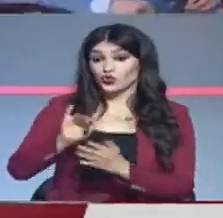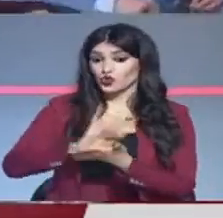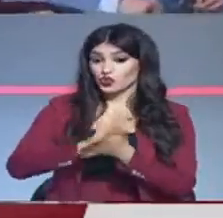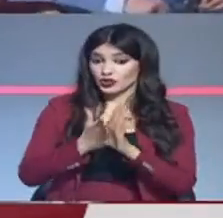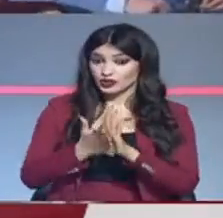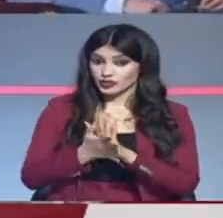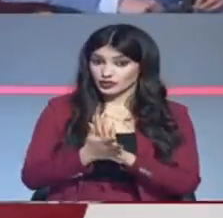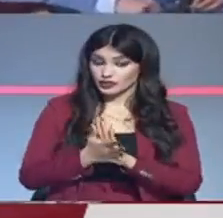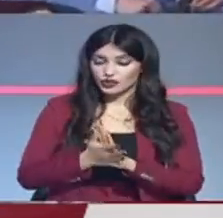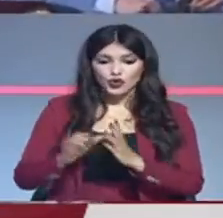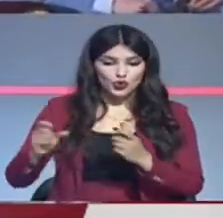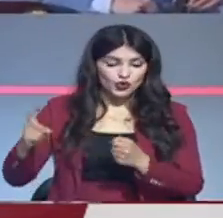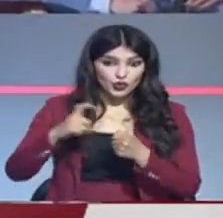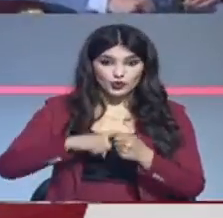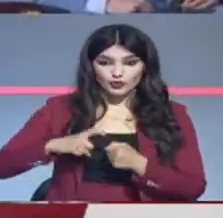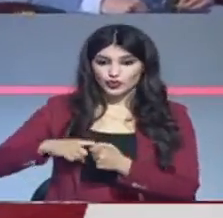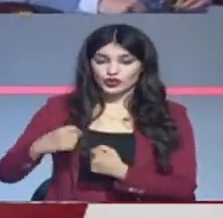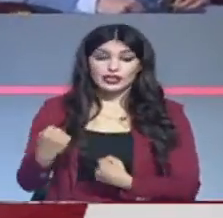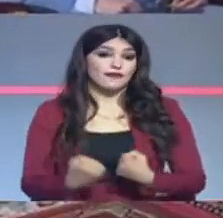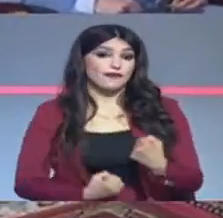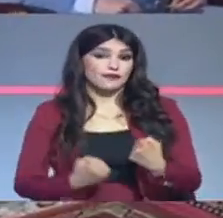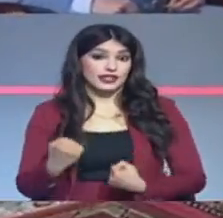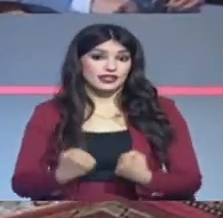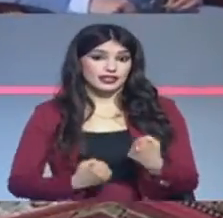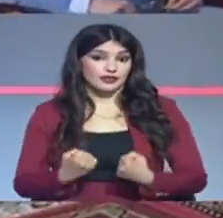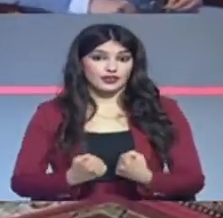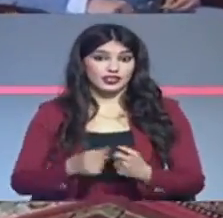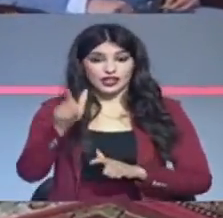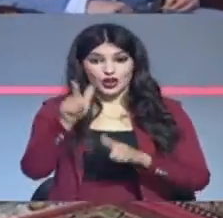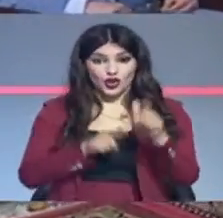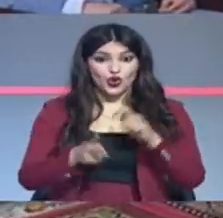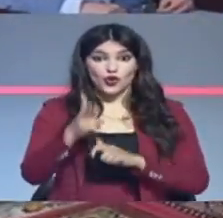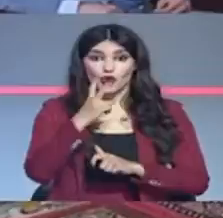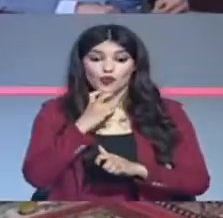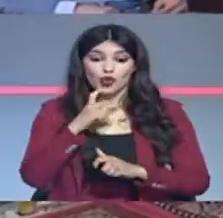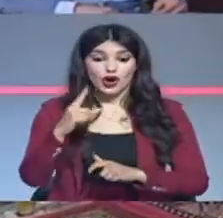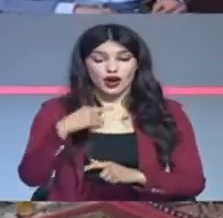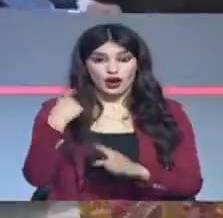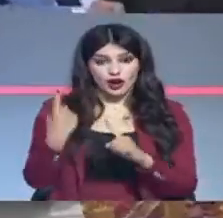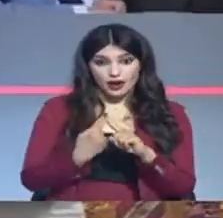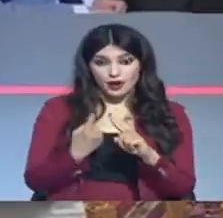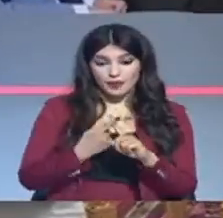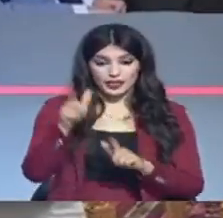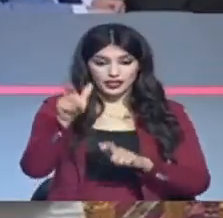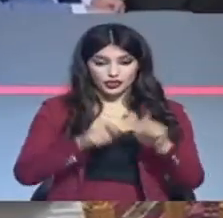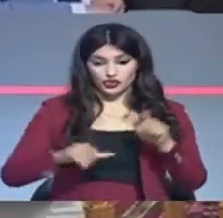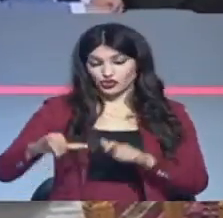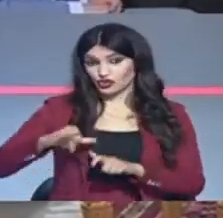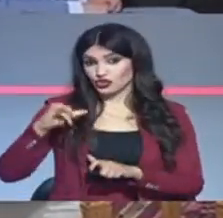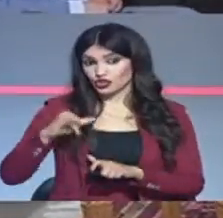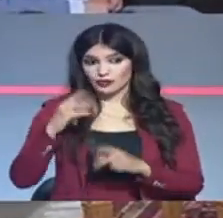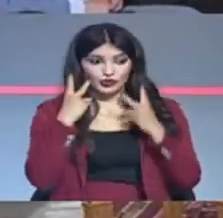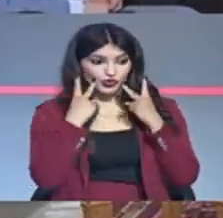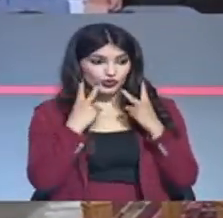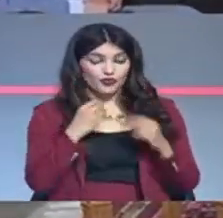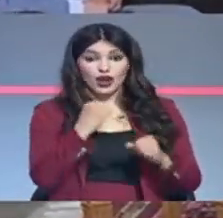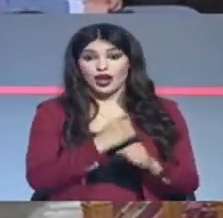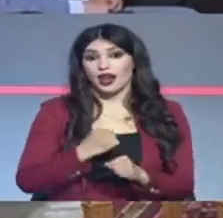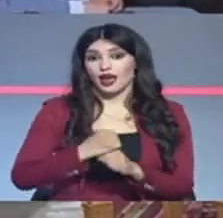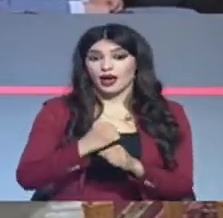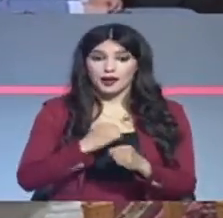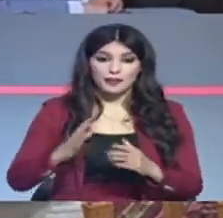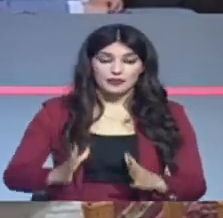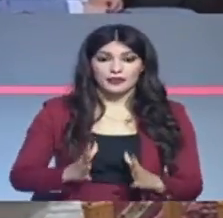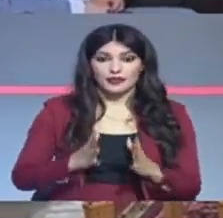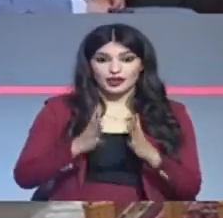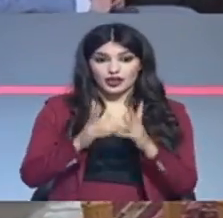وباس هامه في خدمه الصالح العامه مؤكدا اهميه ان يستلزم الشباب التونسي من هذا العمل لما يجسده